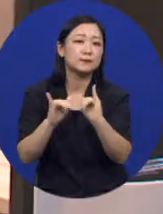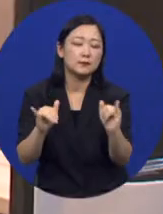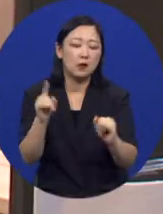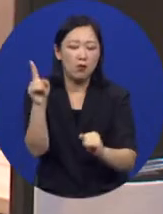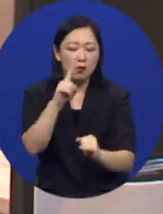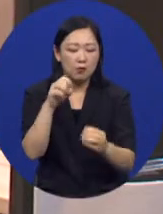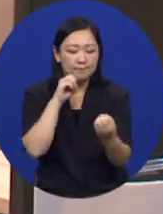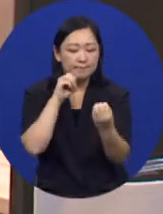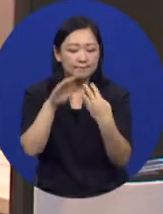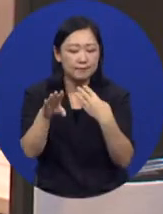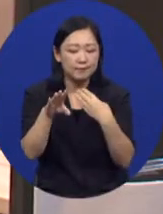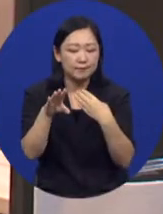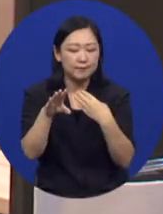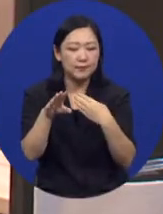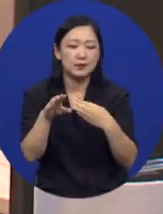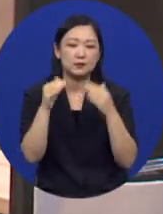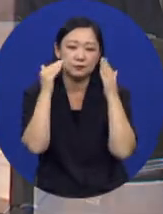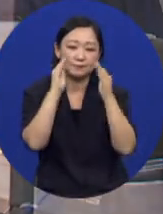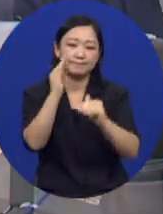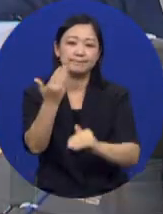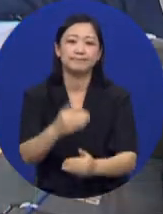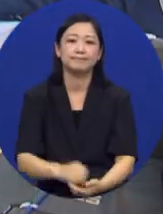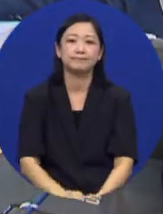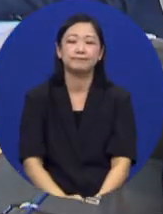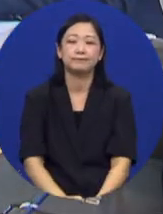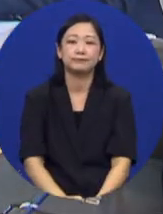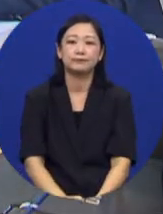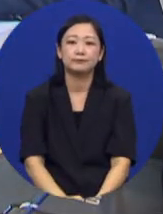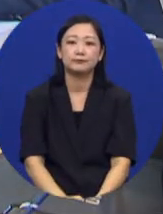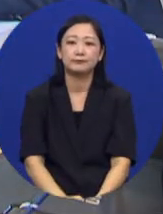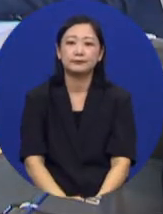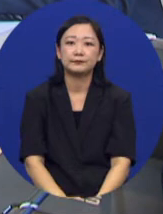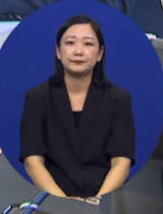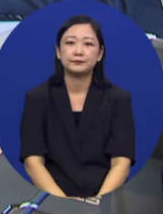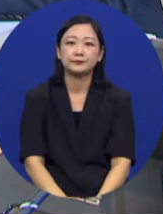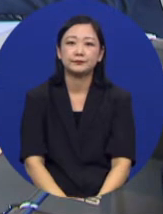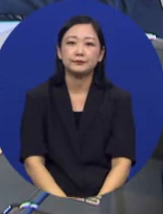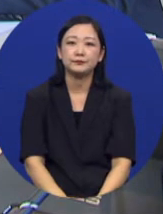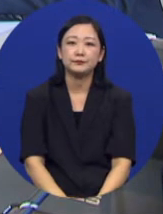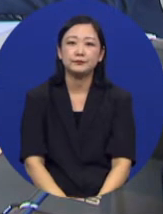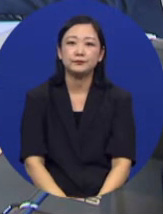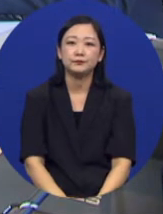지사가 어떤 답을 내놓을지 주목됩니다. MBC 뉴스 권혁태입니다.